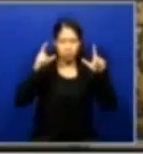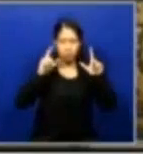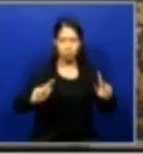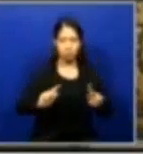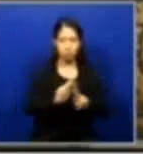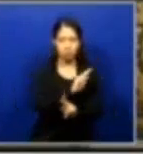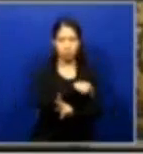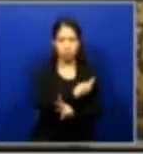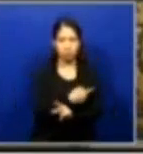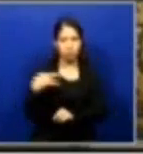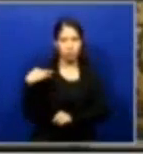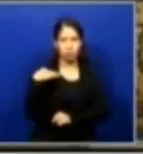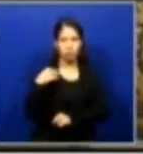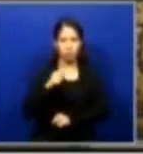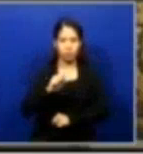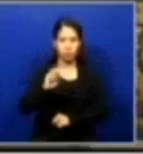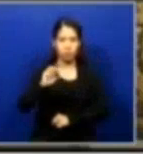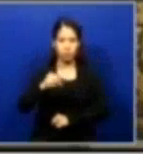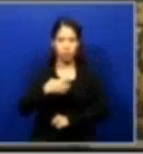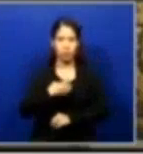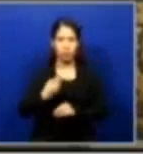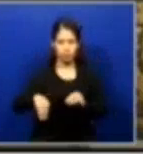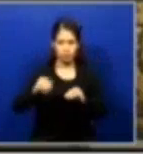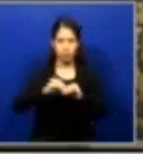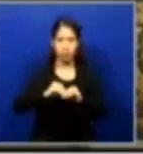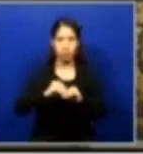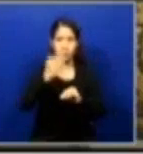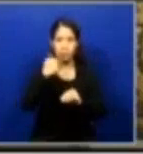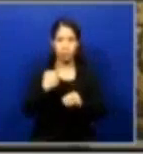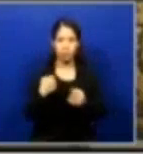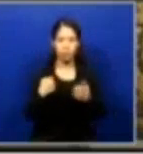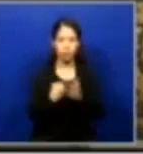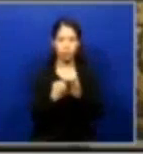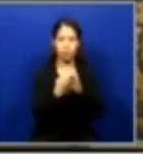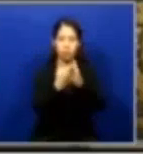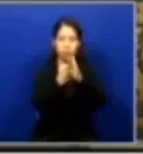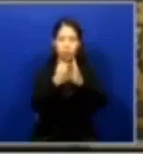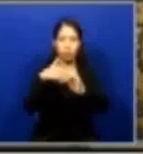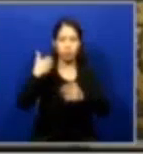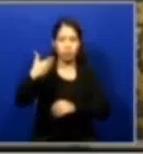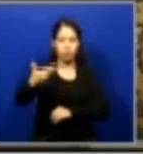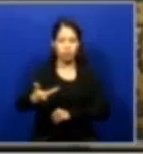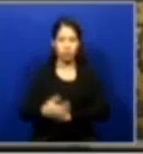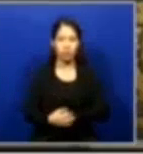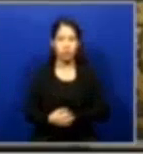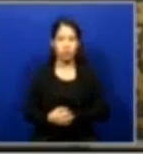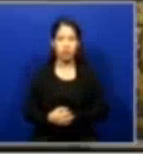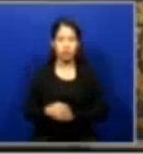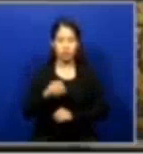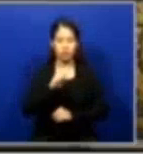ขก็ควรจะเพิ่มให้มากกว่านี้ครับในระยะเวลาที่ต่อสู้ในโรคร้ายนี้ซึ่งสภาได้อนุ